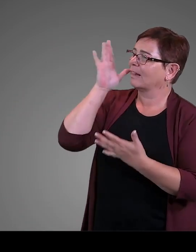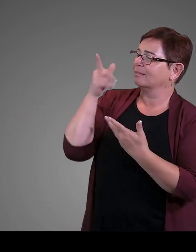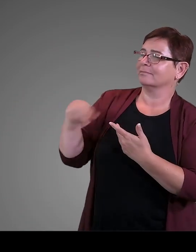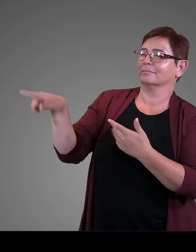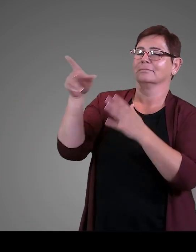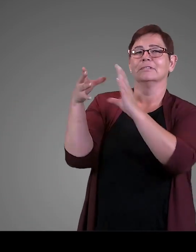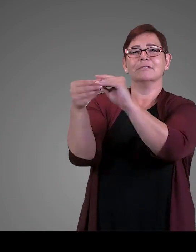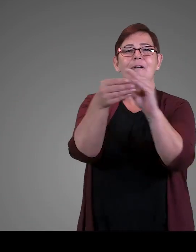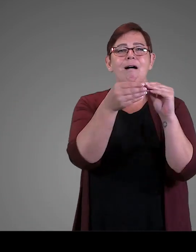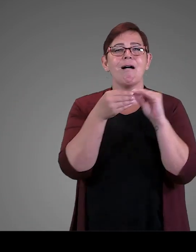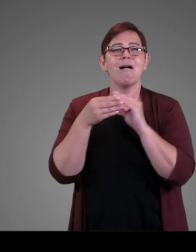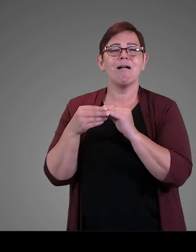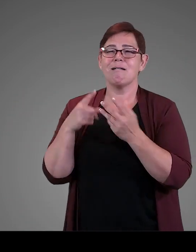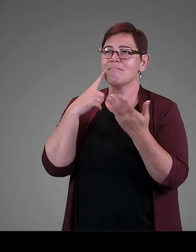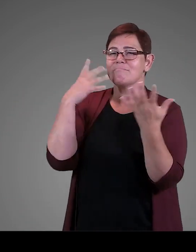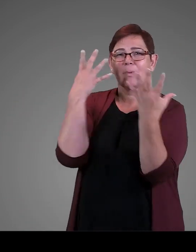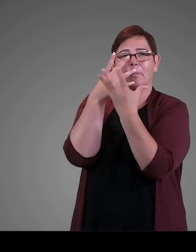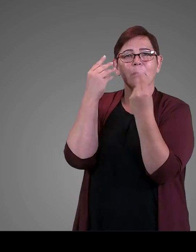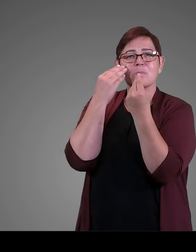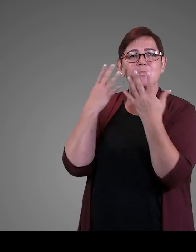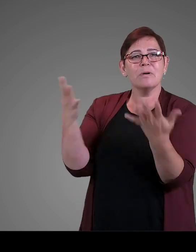Je vous écoute toutes parler, puis c'est vraiment beau.